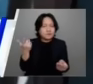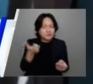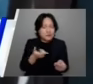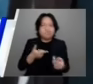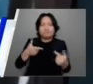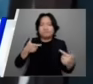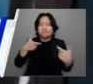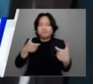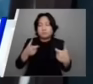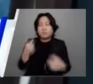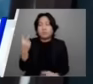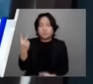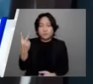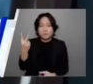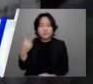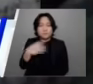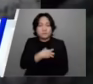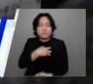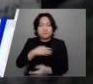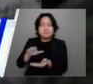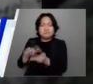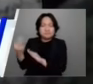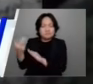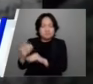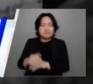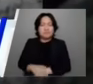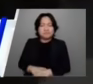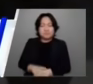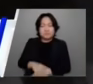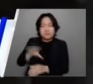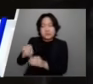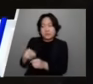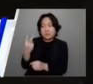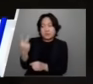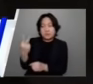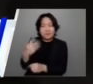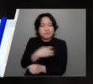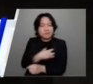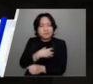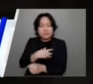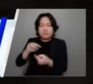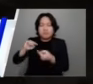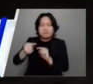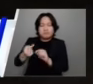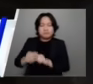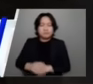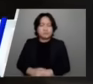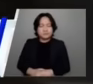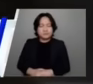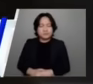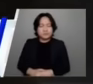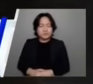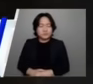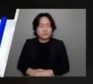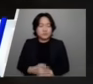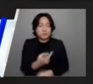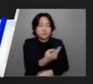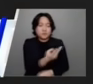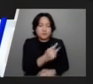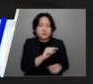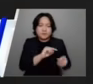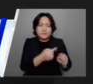bala. 2 rin nilang kabaro ang sugatan at isinugod sa ospital. Sugatan din ang 2 naarestong suspect na hindi nagbigay ng